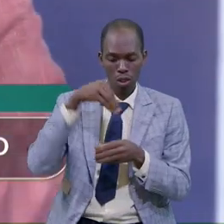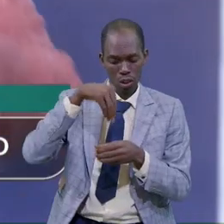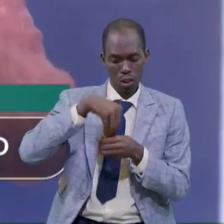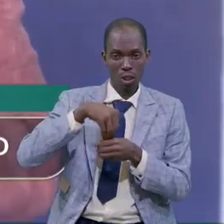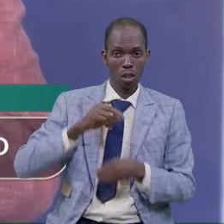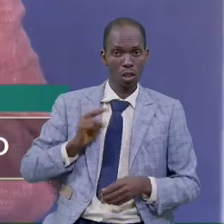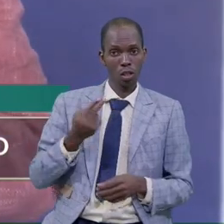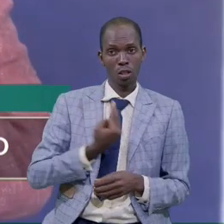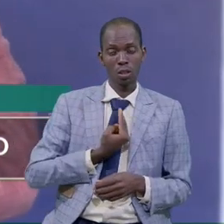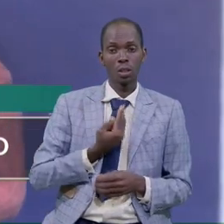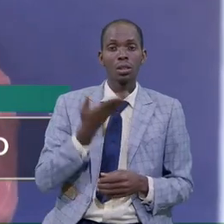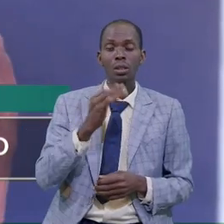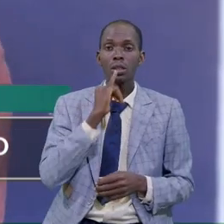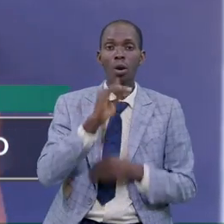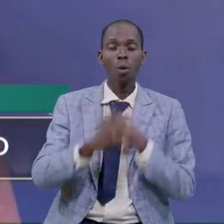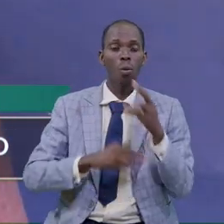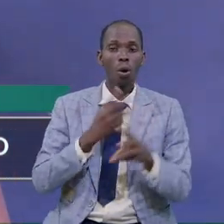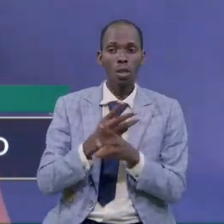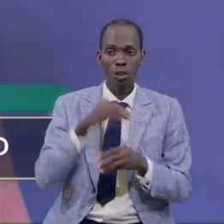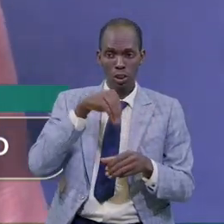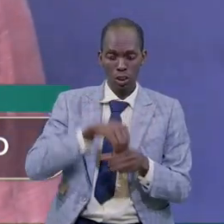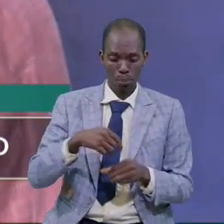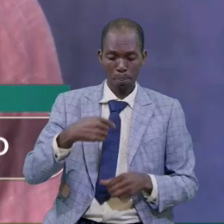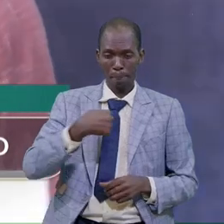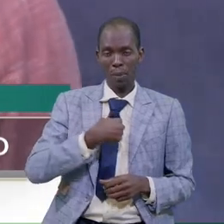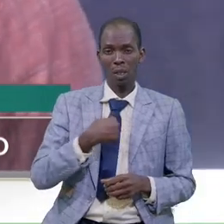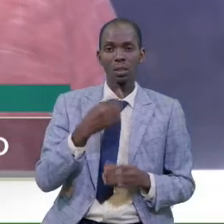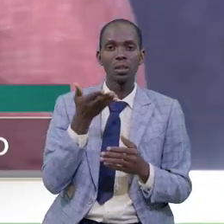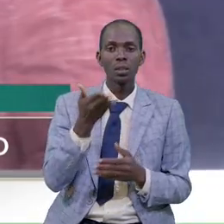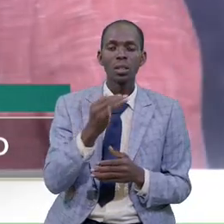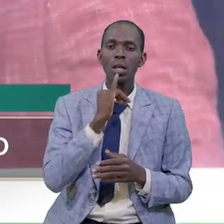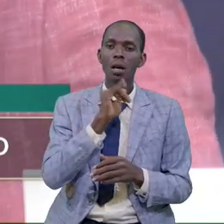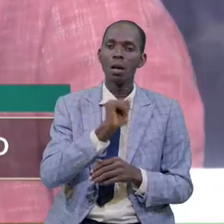Il y a un monde en moi. Il y a un monde en